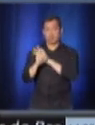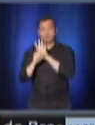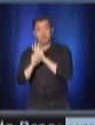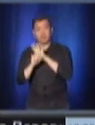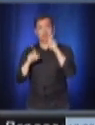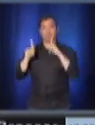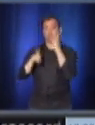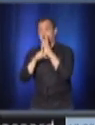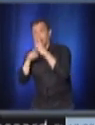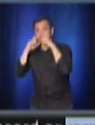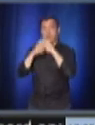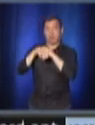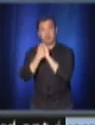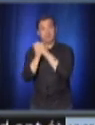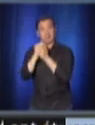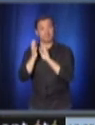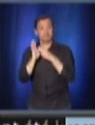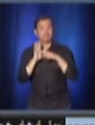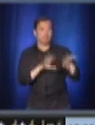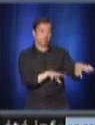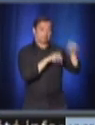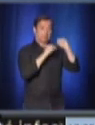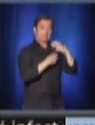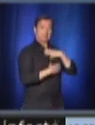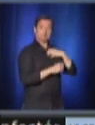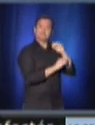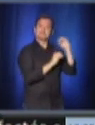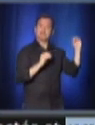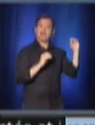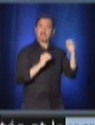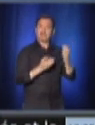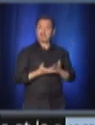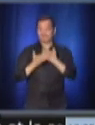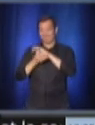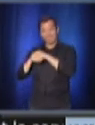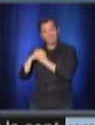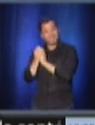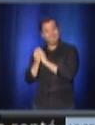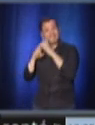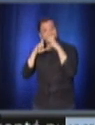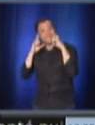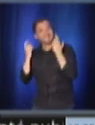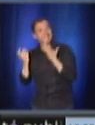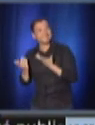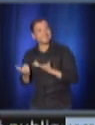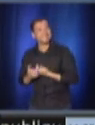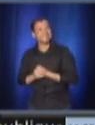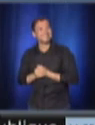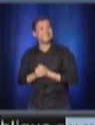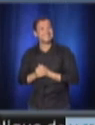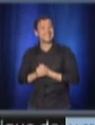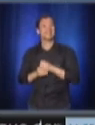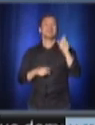solution aussi. Puis, peut-être petite sous-question par rapport à ça, le Québec est une des rares provinces à ne pas opter pour la vaccination universelle. Pourquoi? Vous dites que les